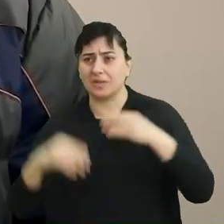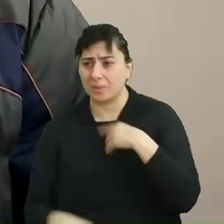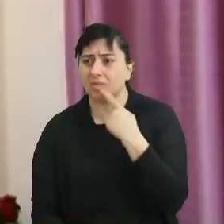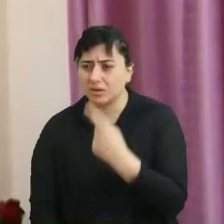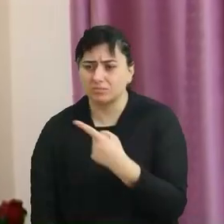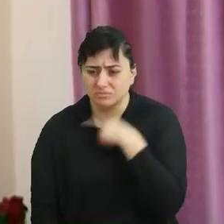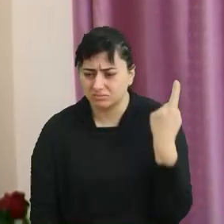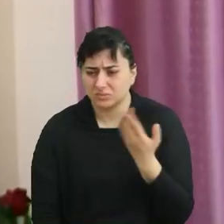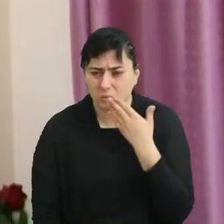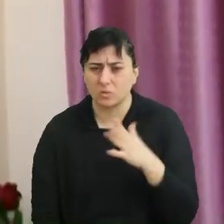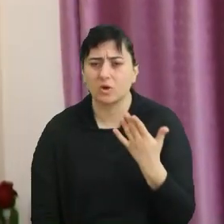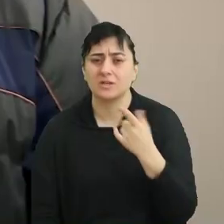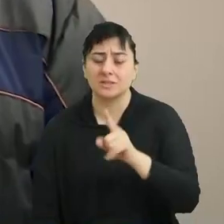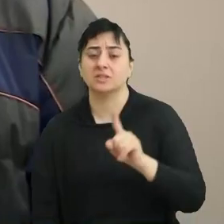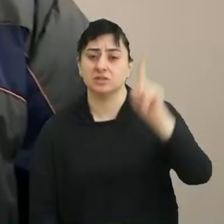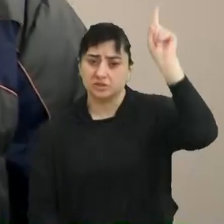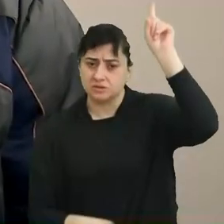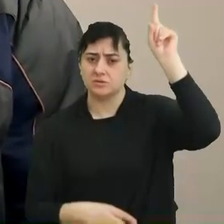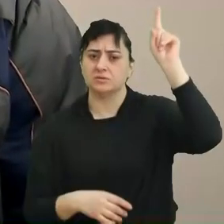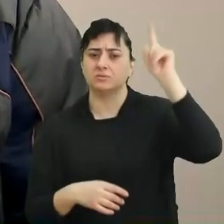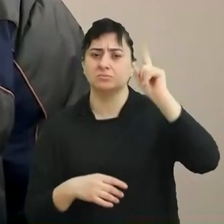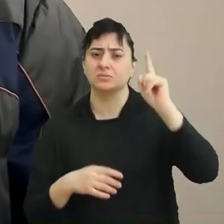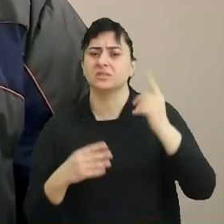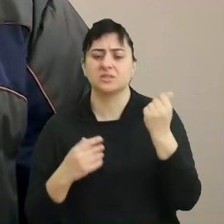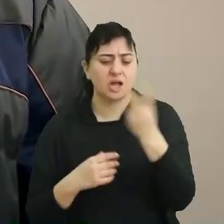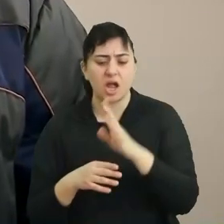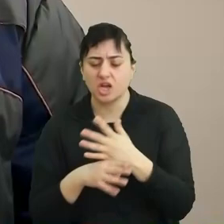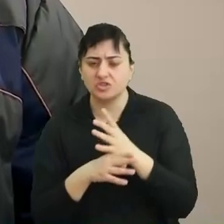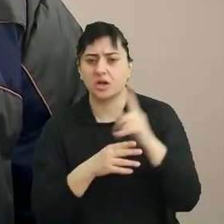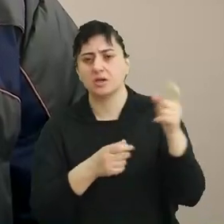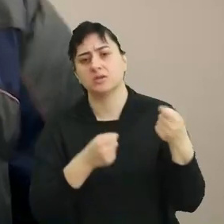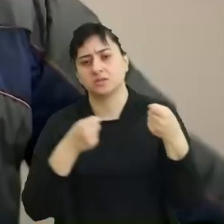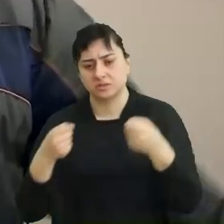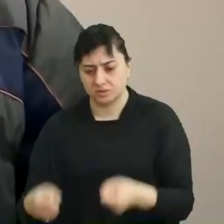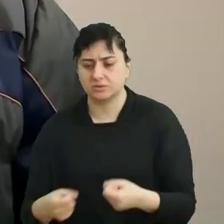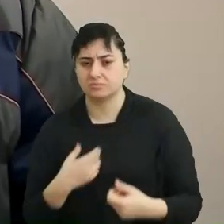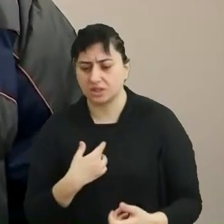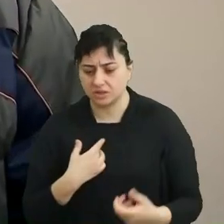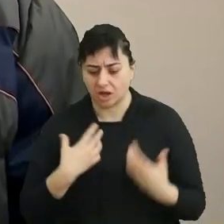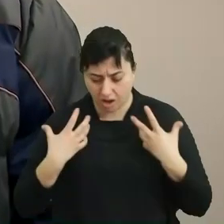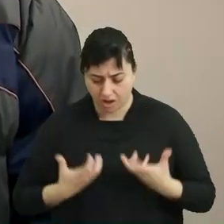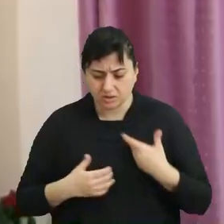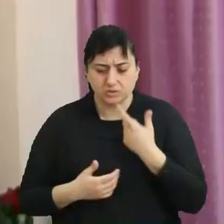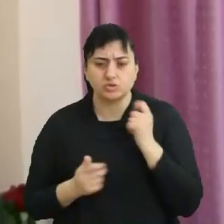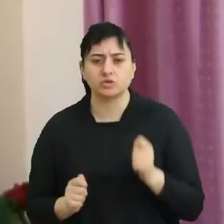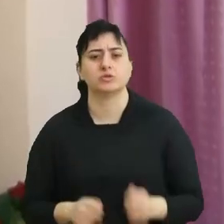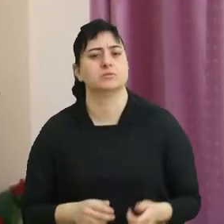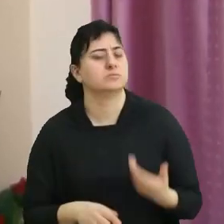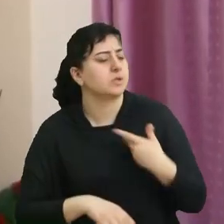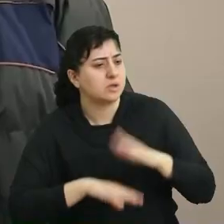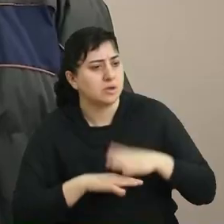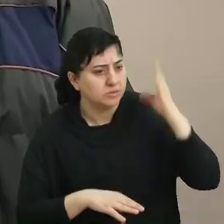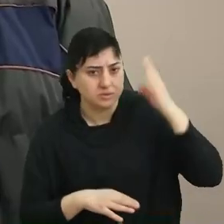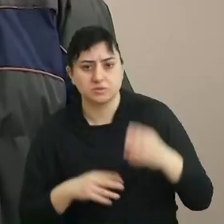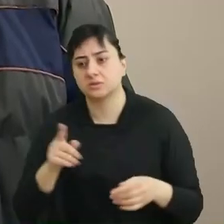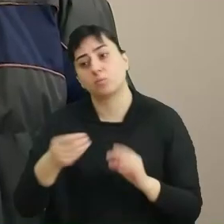diye söyledi ya? Oraya çıkacaksın birkaç eşya var. Ben bu yaşta nasıl indireyim onları çatıdan? Ben nasıl indireyim